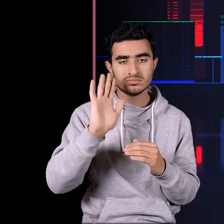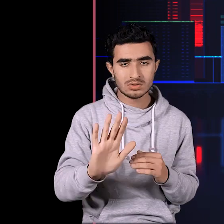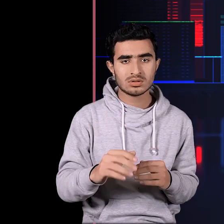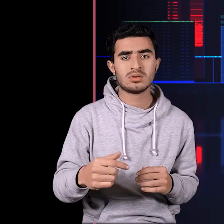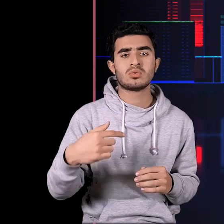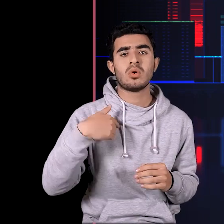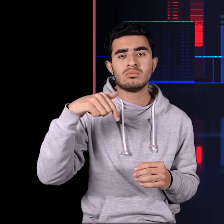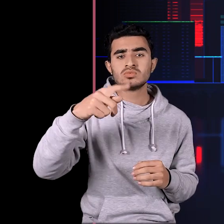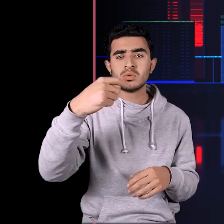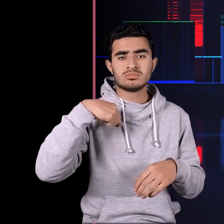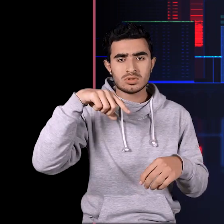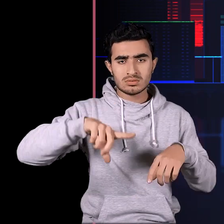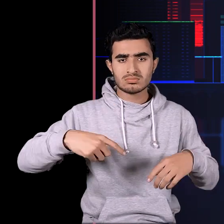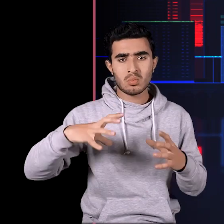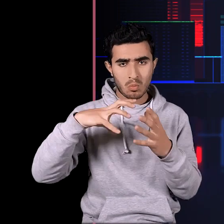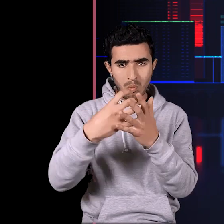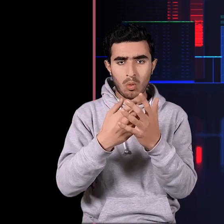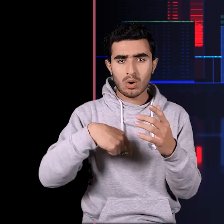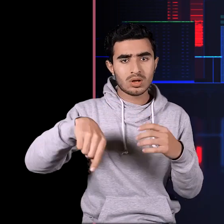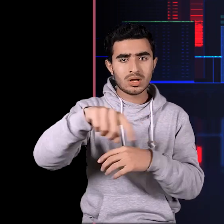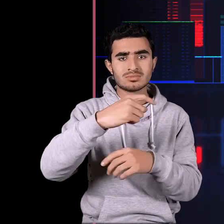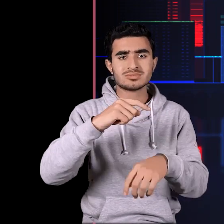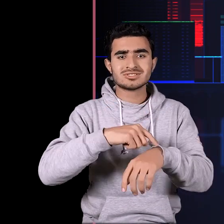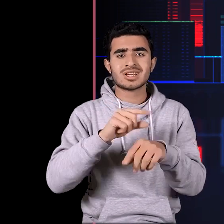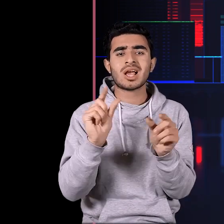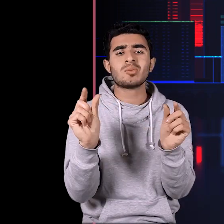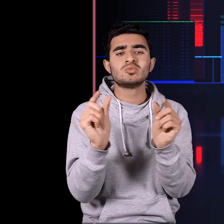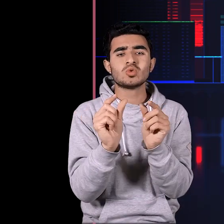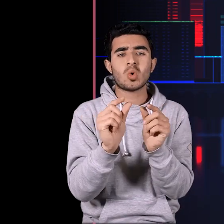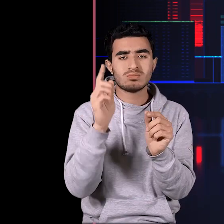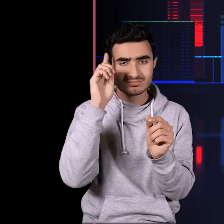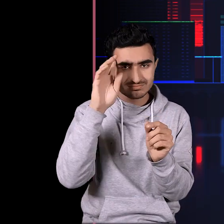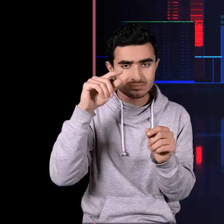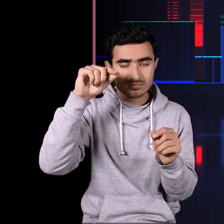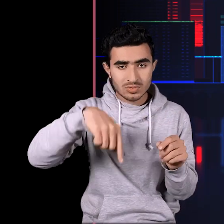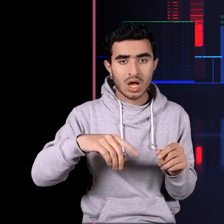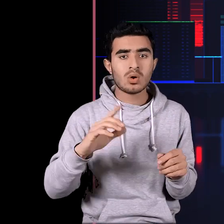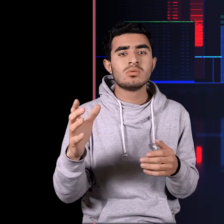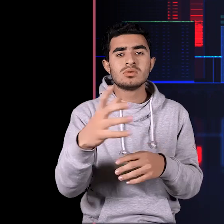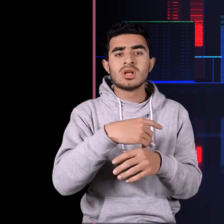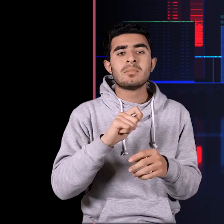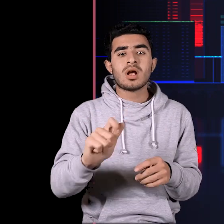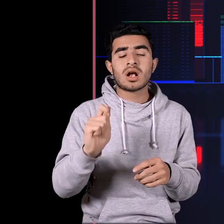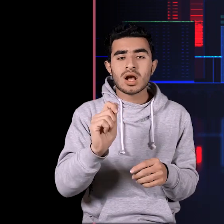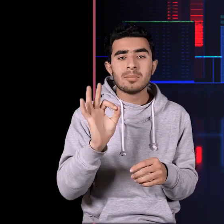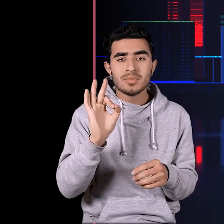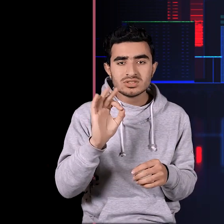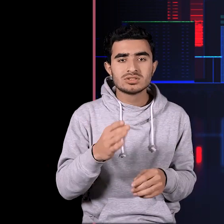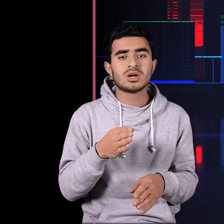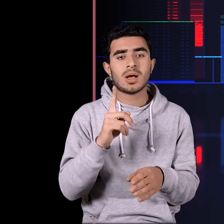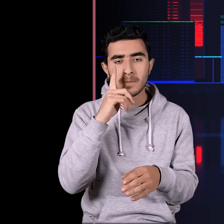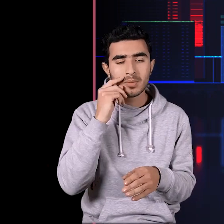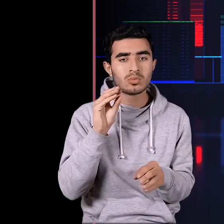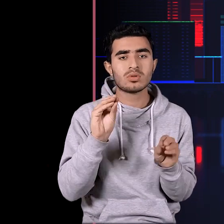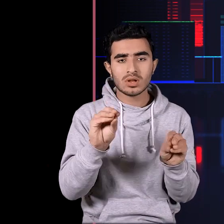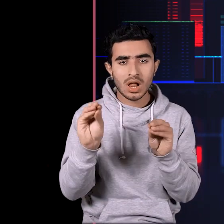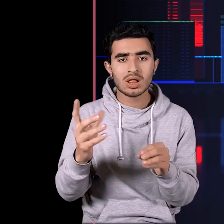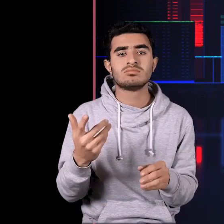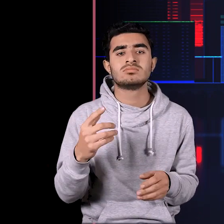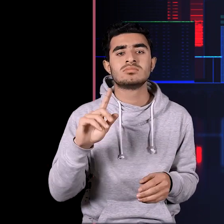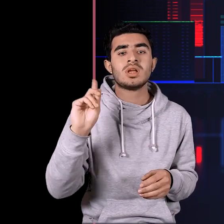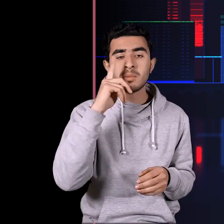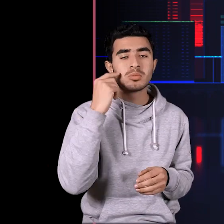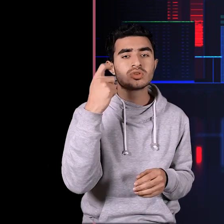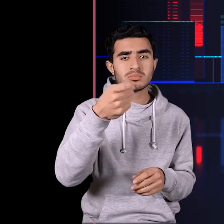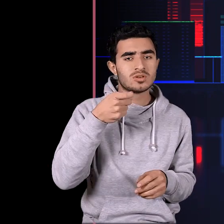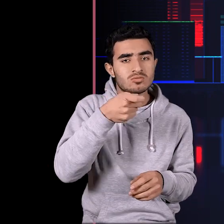دنیا میں ٹرانزٹری فیز میں ہیں. اگر ہم یہ سمجھ لیں بات اور ہم نیک کام کرتے رہیں, دوسروں کو تکلیف